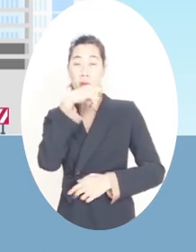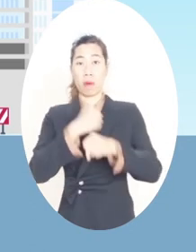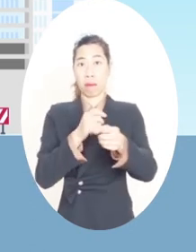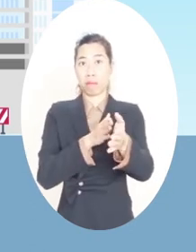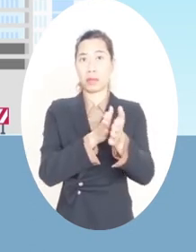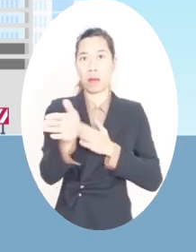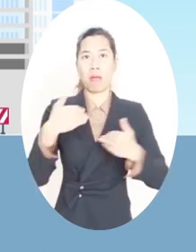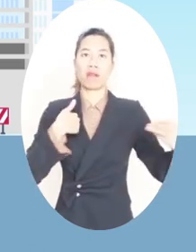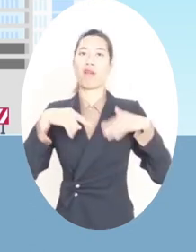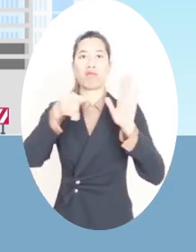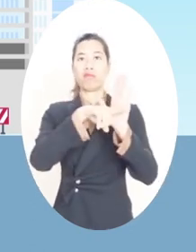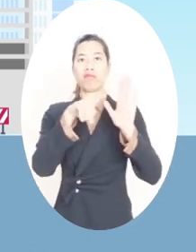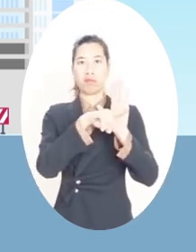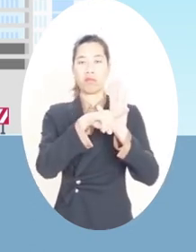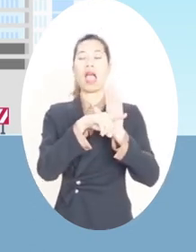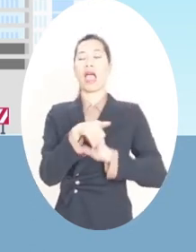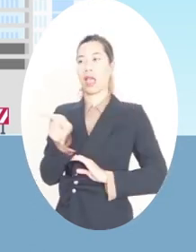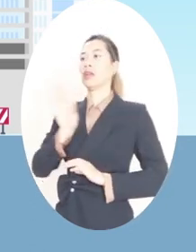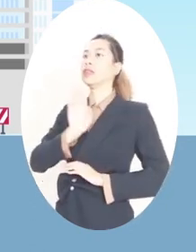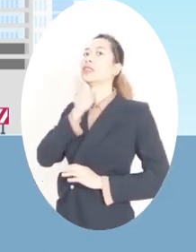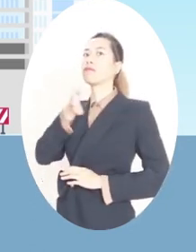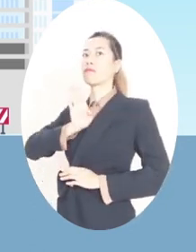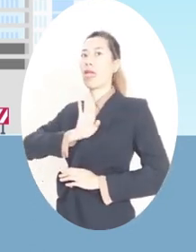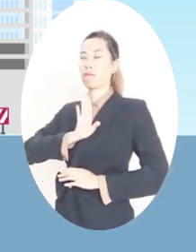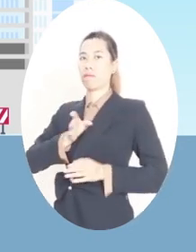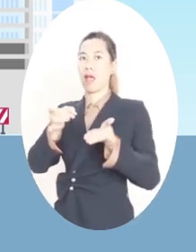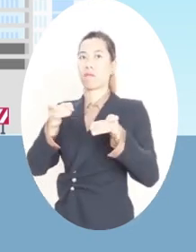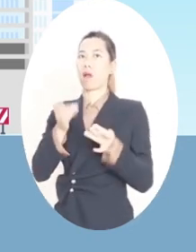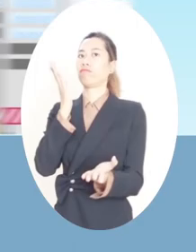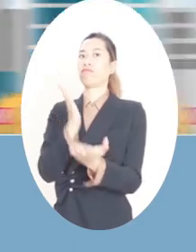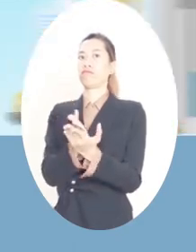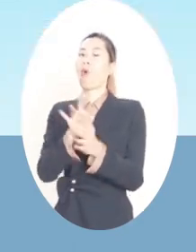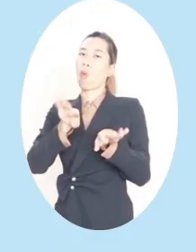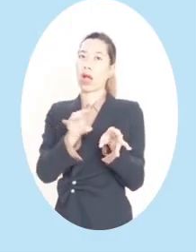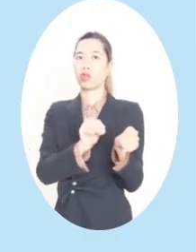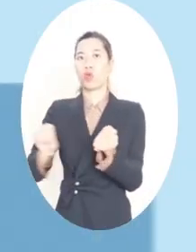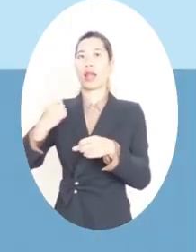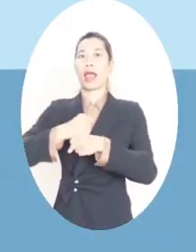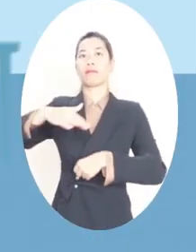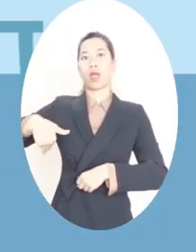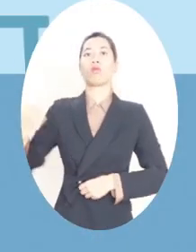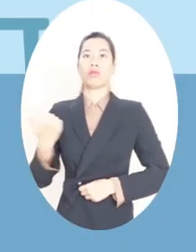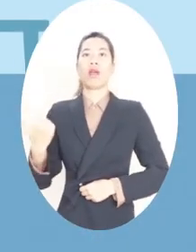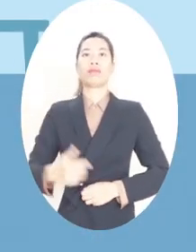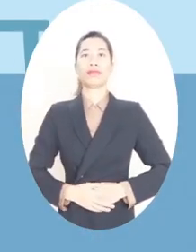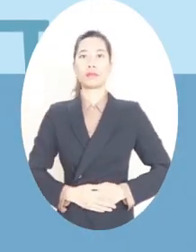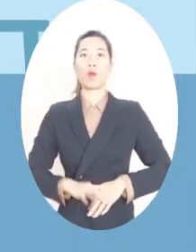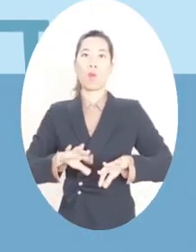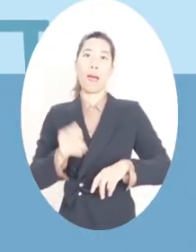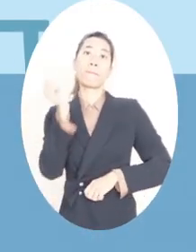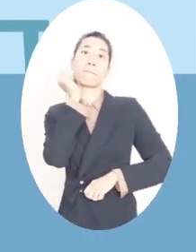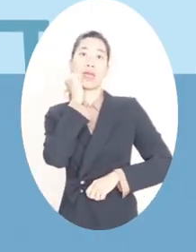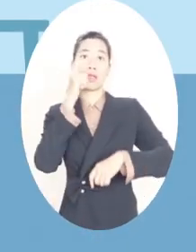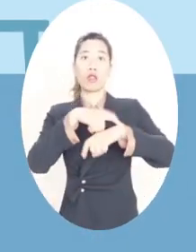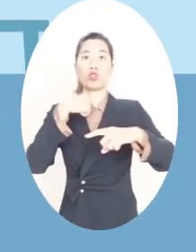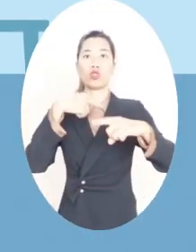có quyền đơn phương chấm dứt hợp đồng lao động hoặc tạm hoãn thực hiện hợp đồng lao động. Lao động nữ trong thời gian hành kinh